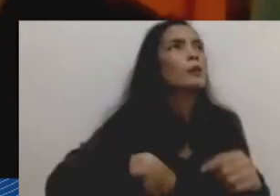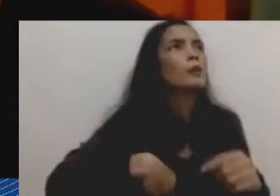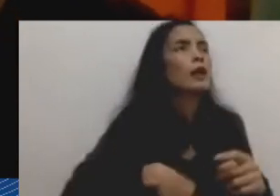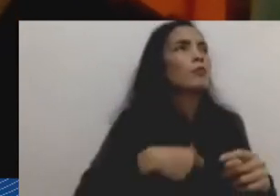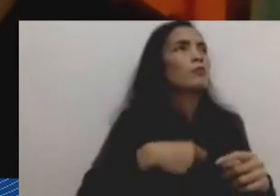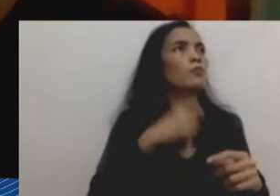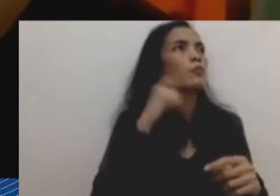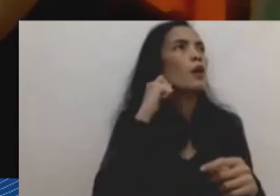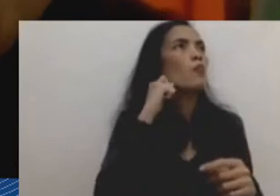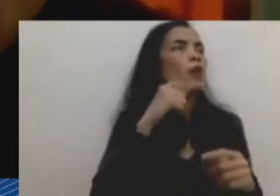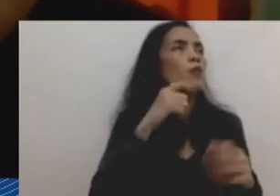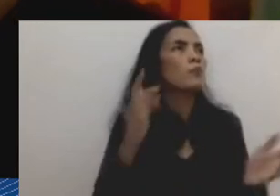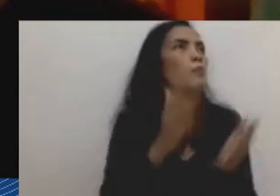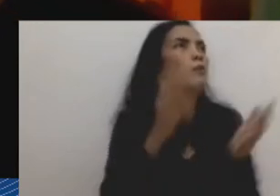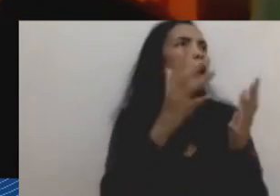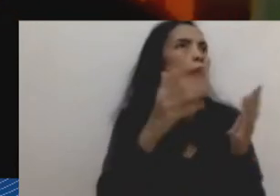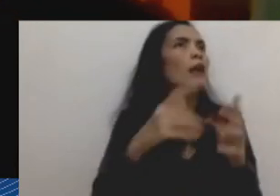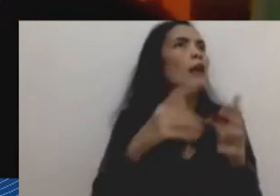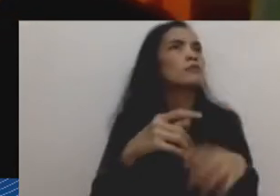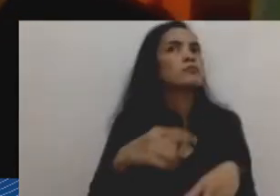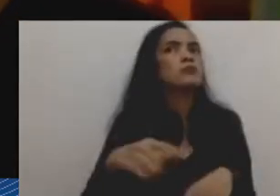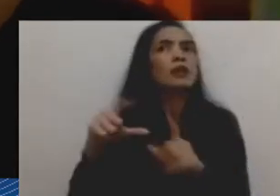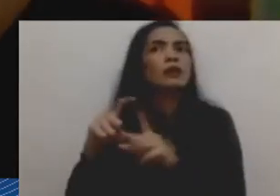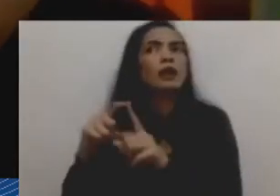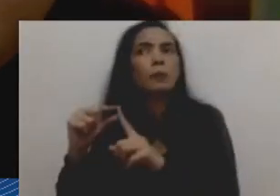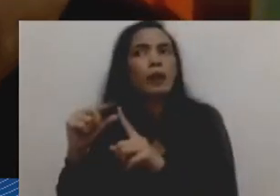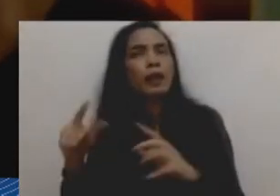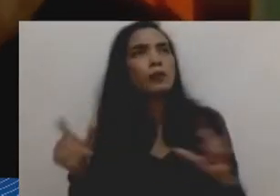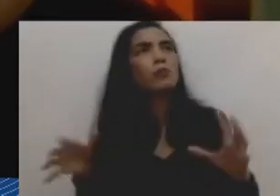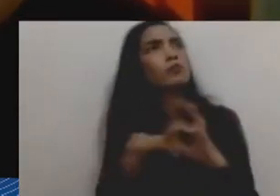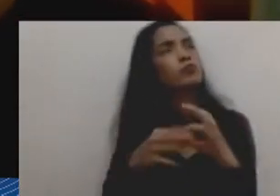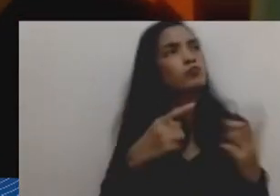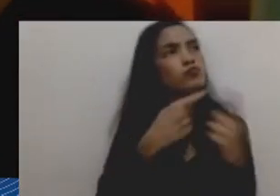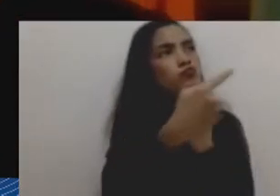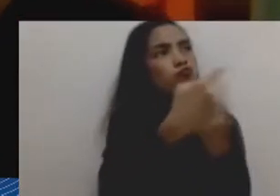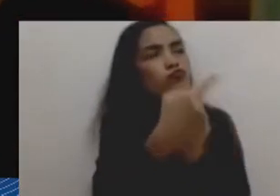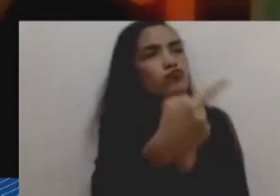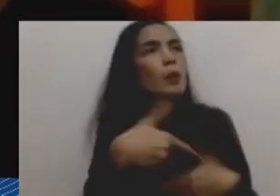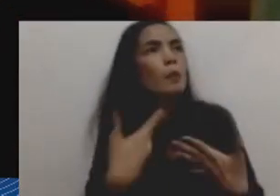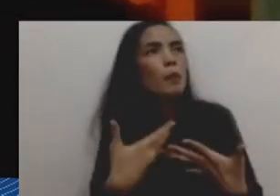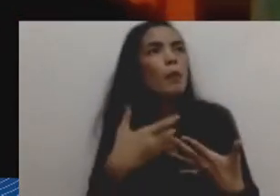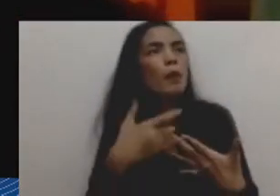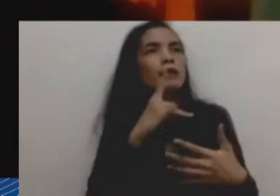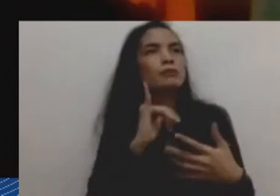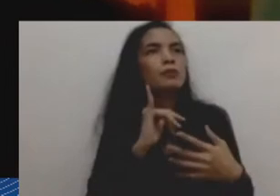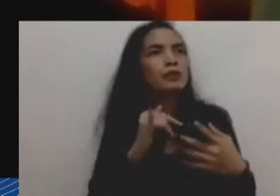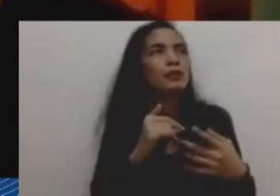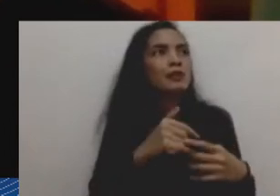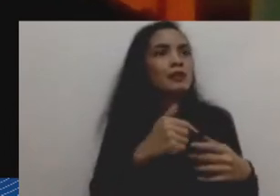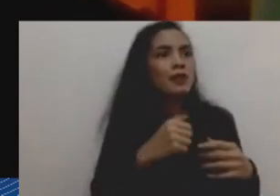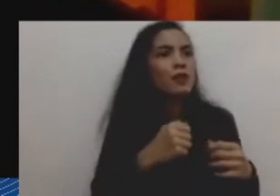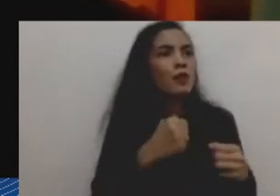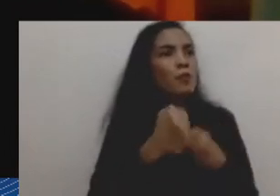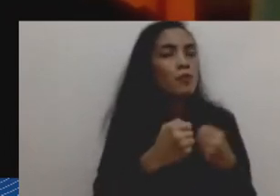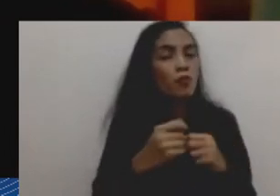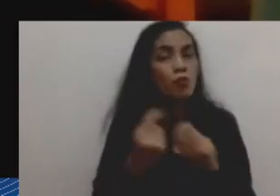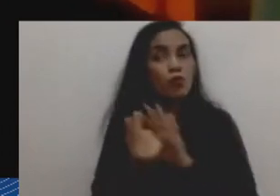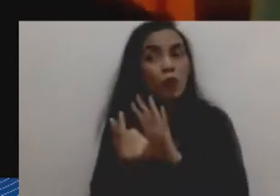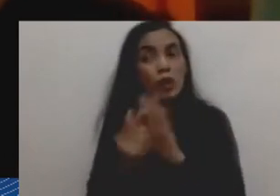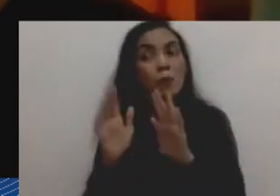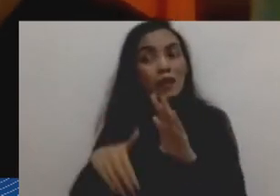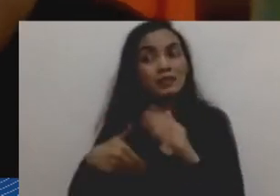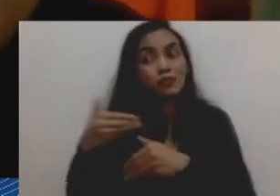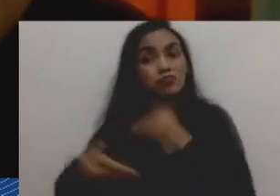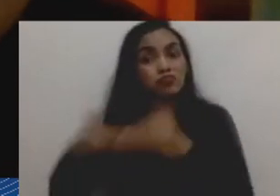DPR kita bahas juga ya Bu Fene ya, bagaimana upaya-upaya yang in between atau dalam proses undang-undang ini